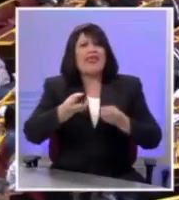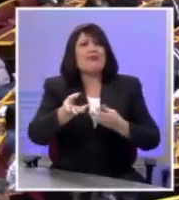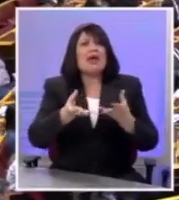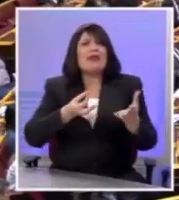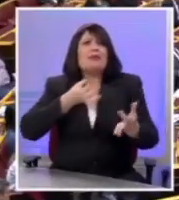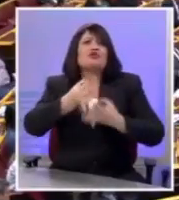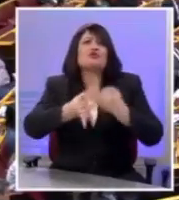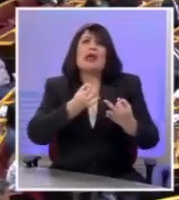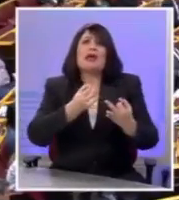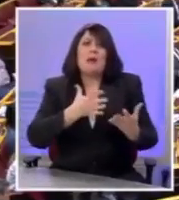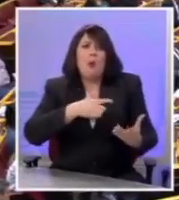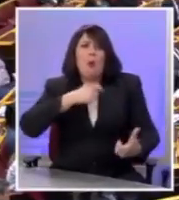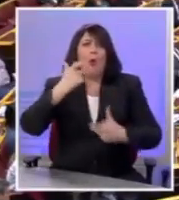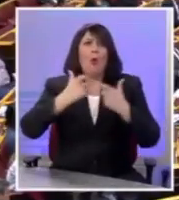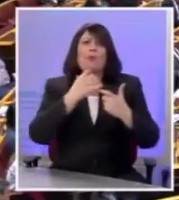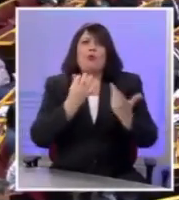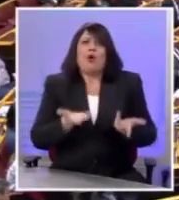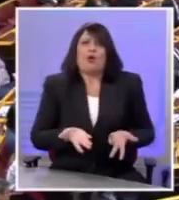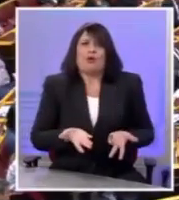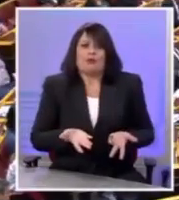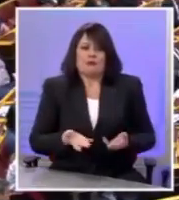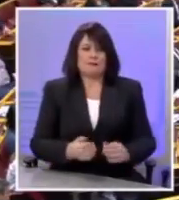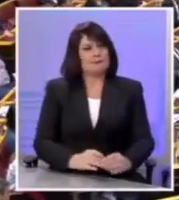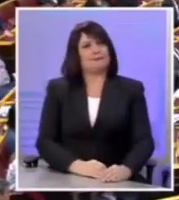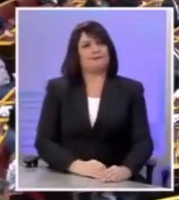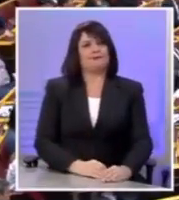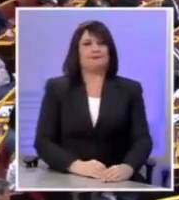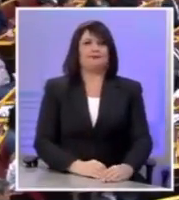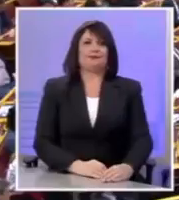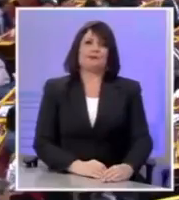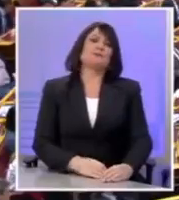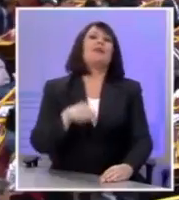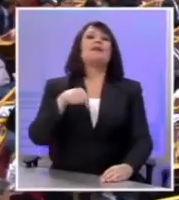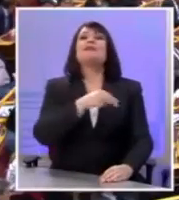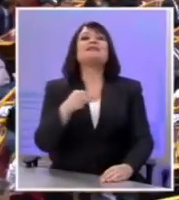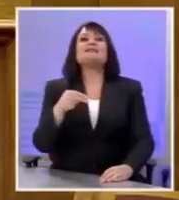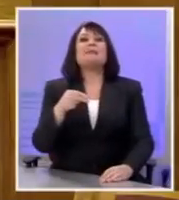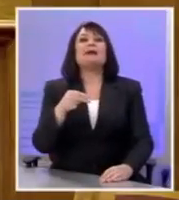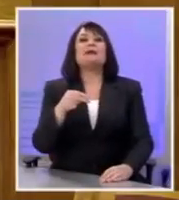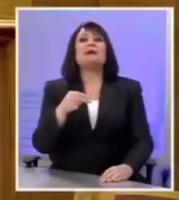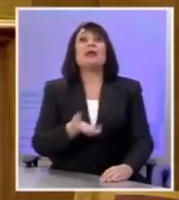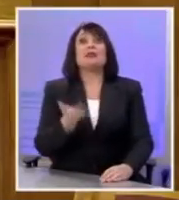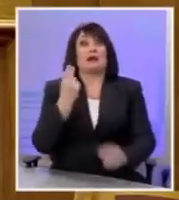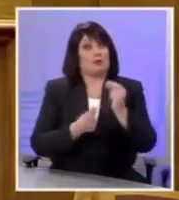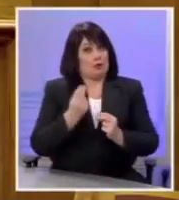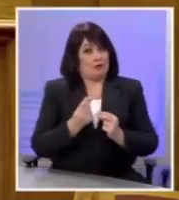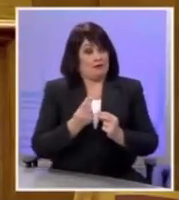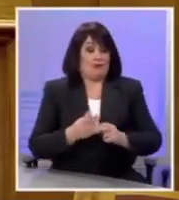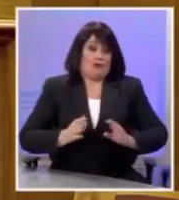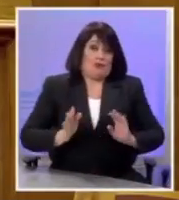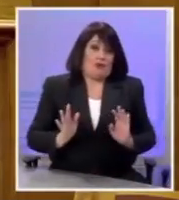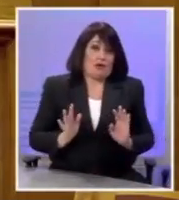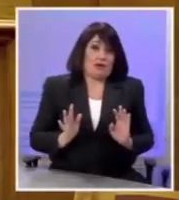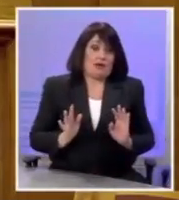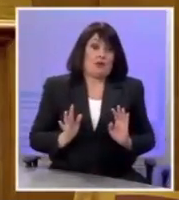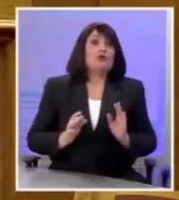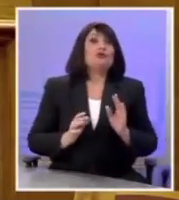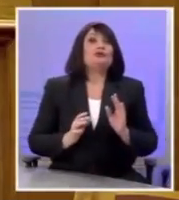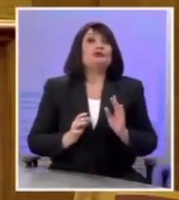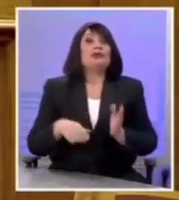κατατίθενται. Παρακαλώ, κύριε Υπουργέ. Αυτό σημαίνει που είπα ότι δεν έχουμε πρόβλημα. ότι δεν υπάρχουν